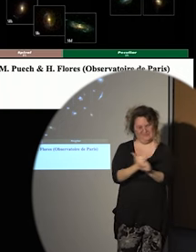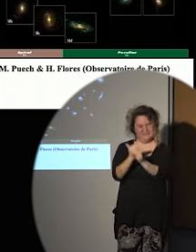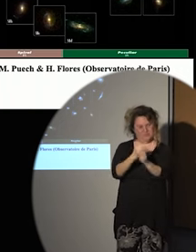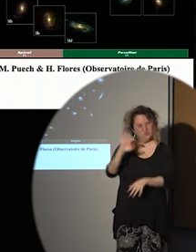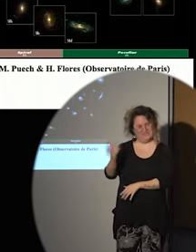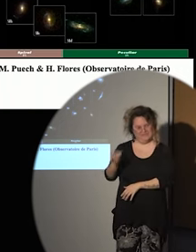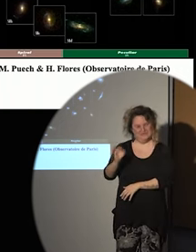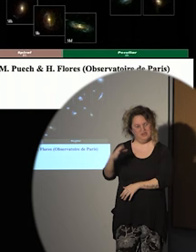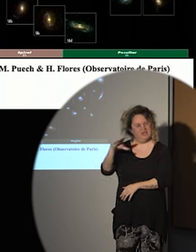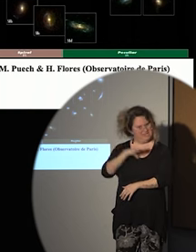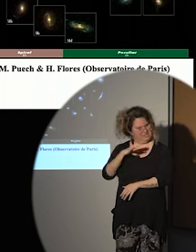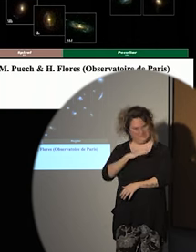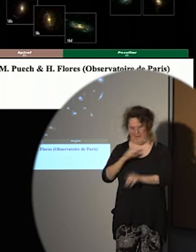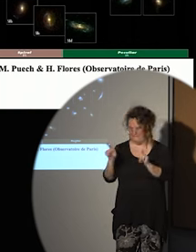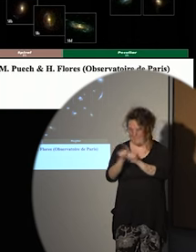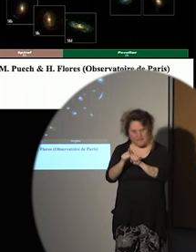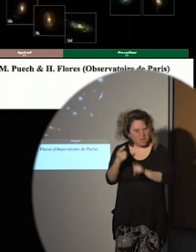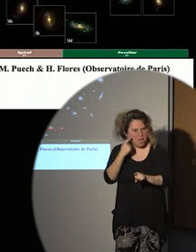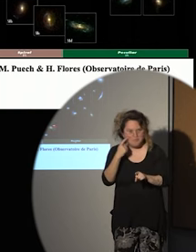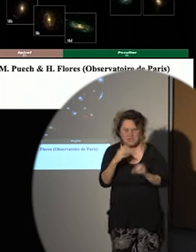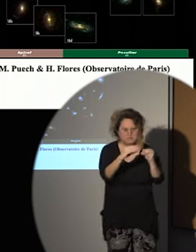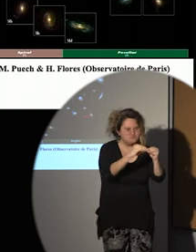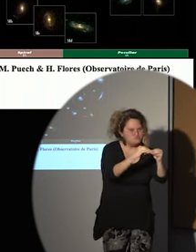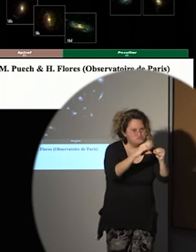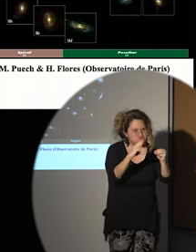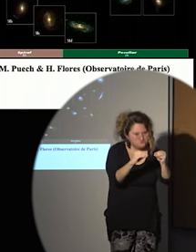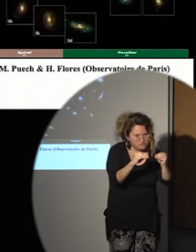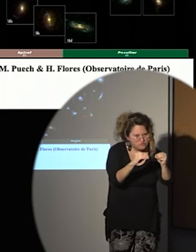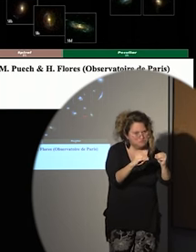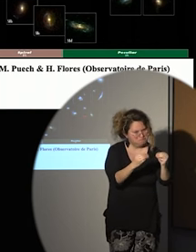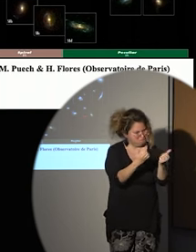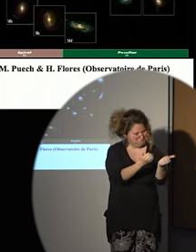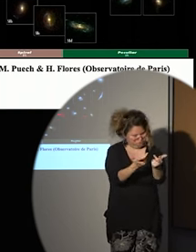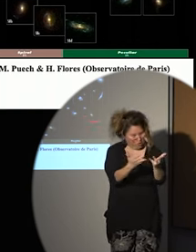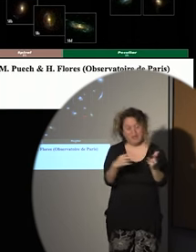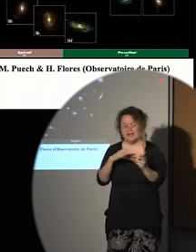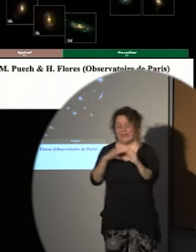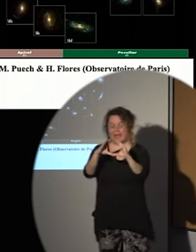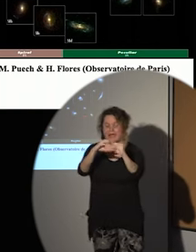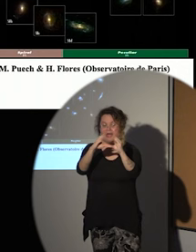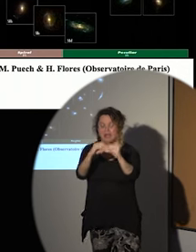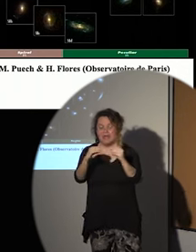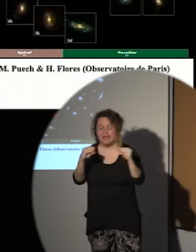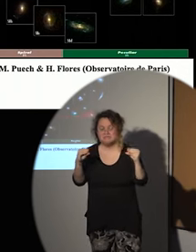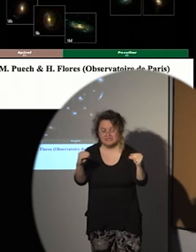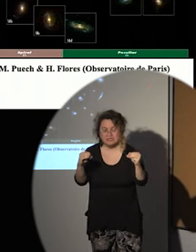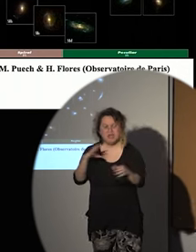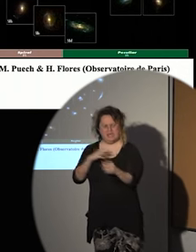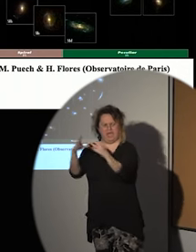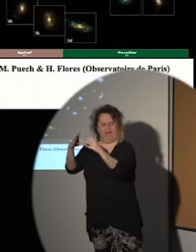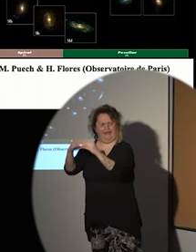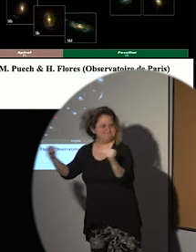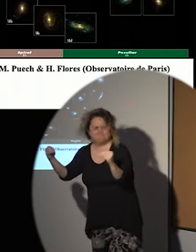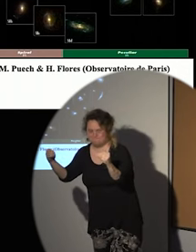elliptiques, des galaxies lenticulaires, il y a aussi des galaxies spirales. Mais il y a des galaxies qu'on n'arrive absolument pas à